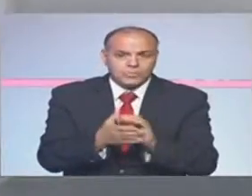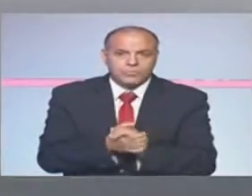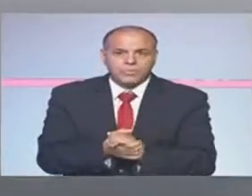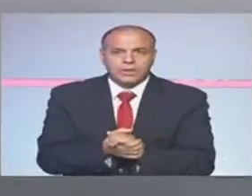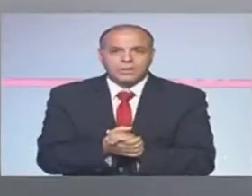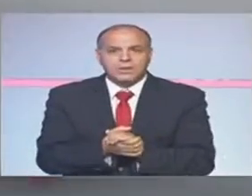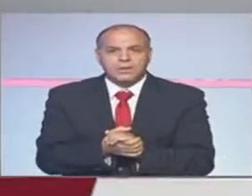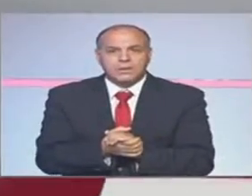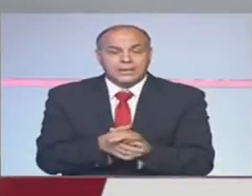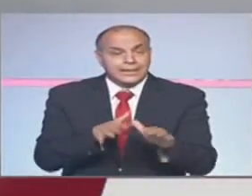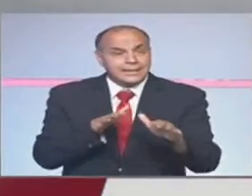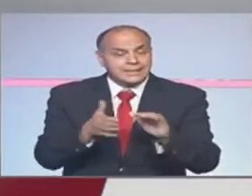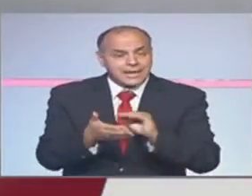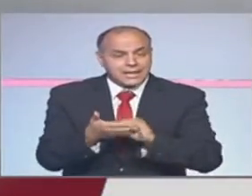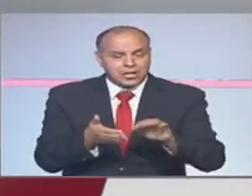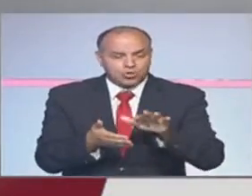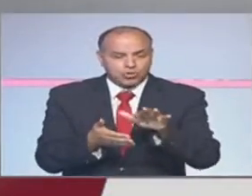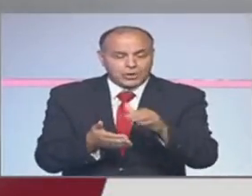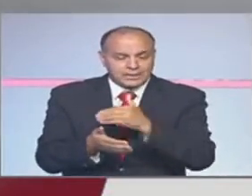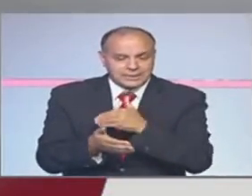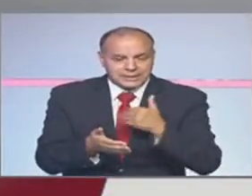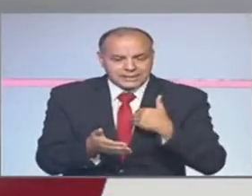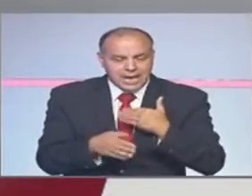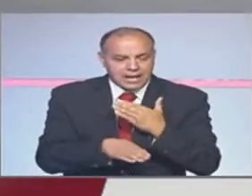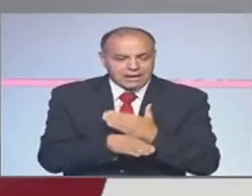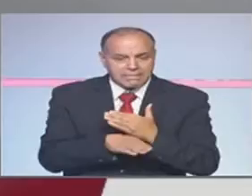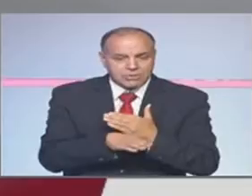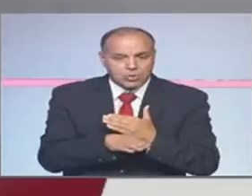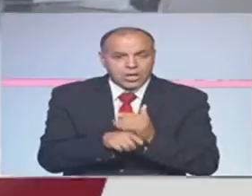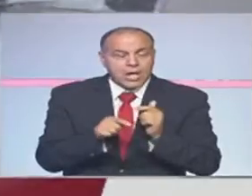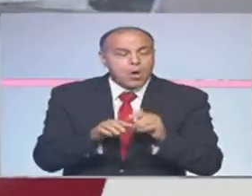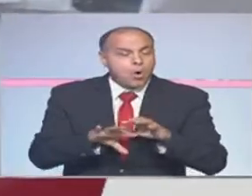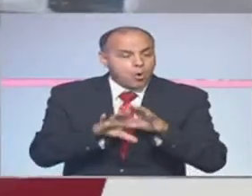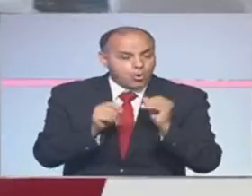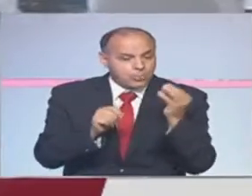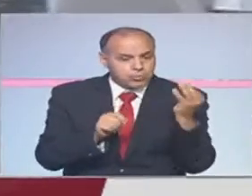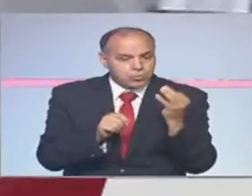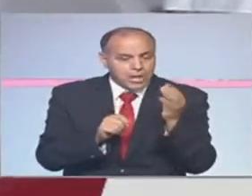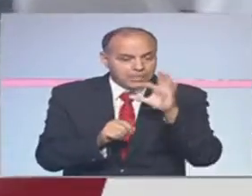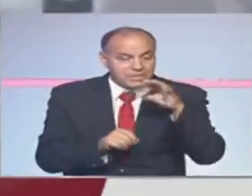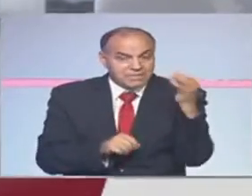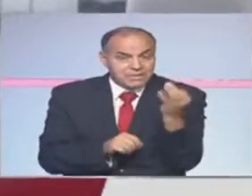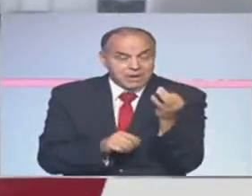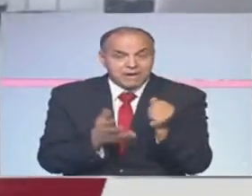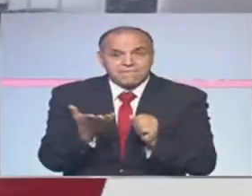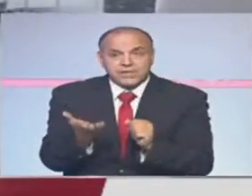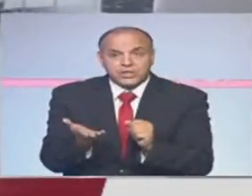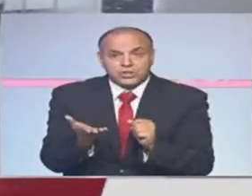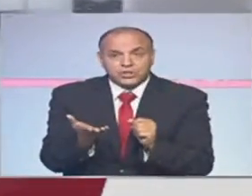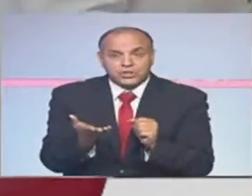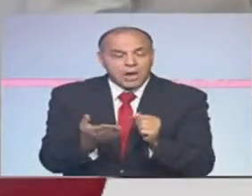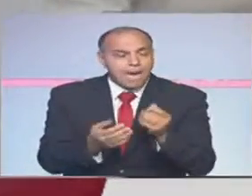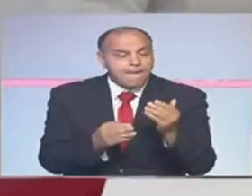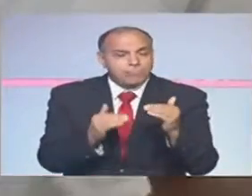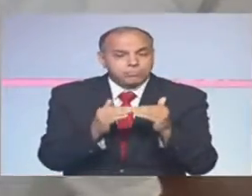وتسعى الاداره الجهويه للصحه بنسبه خمسين بالمائه من